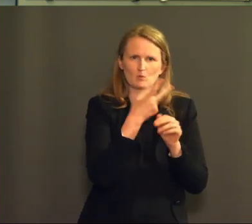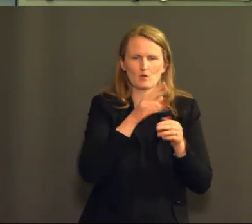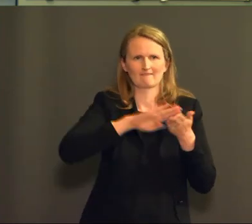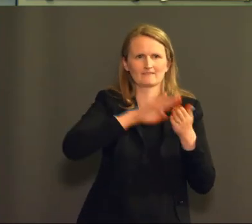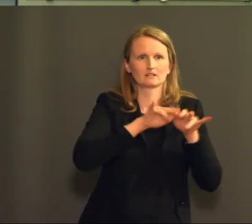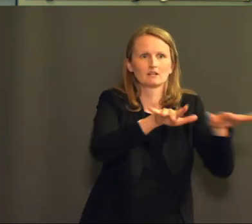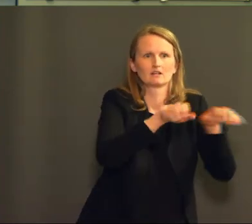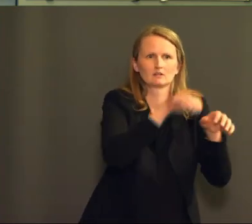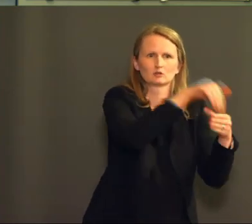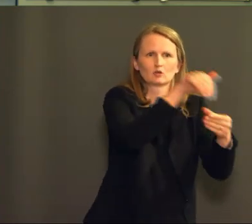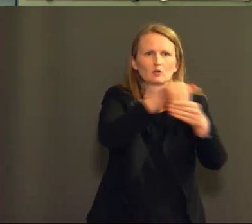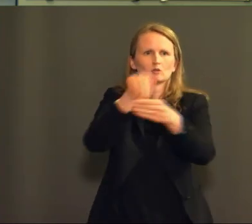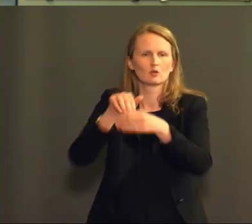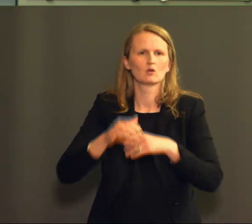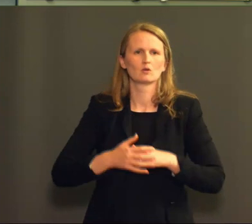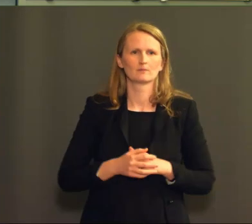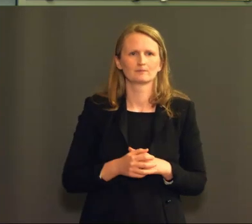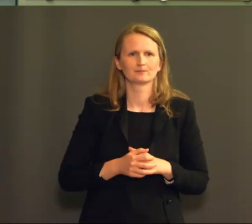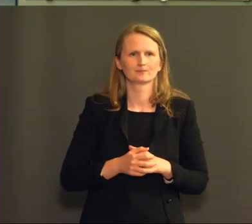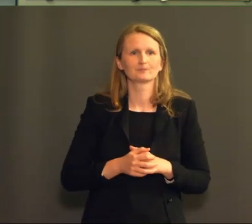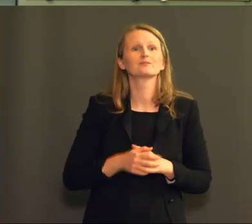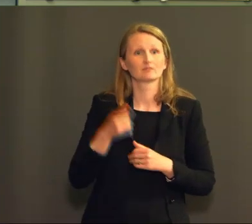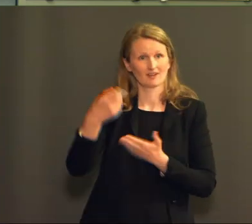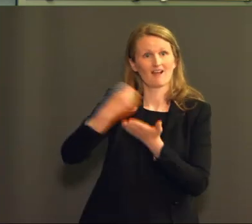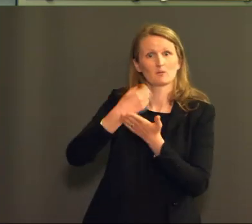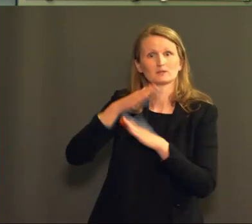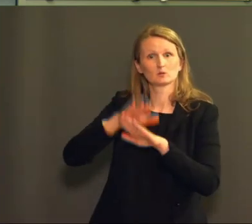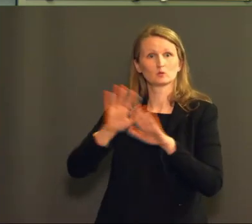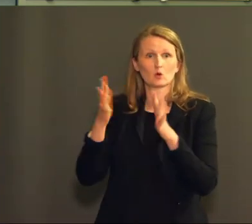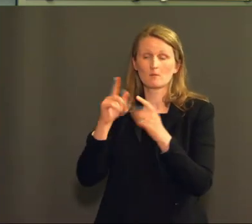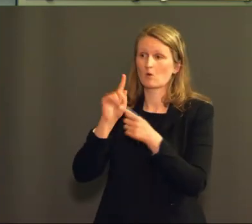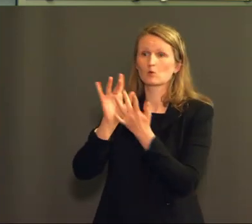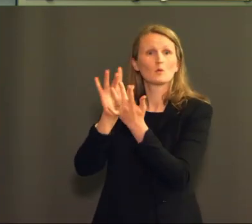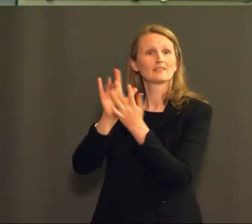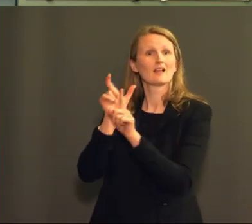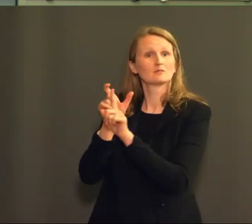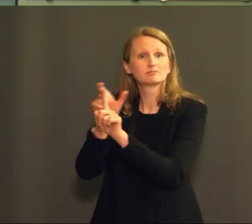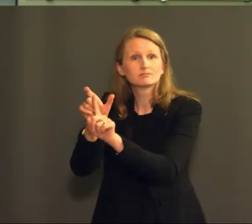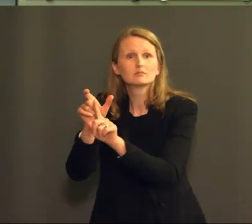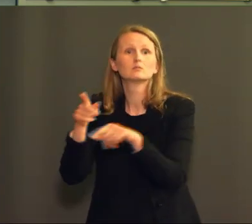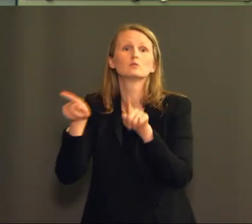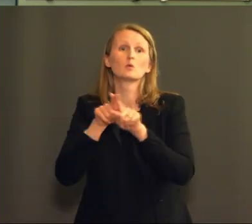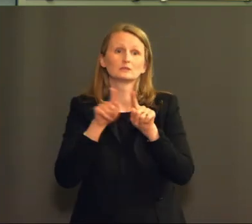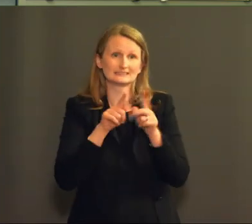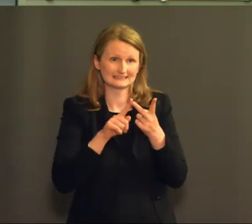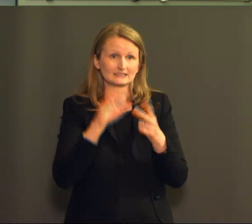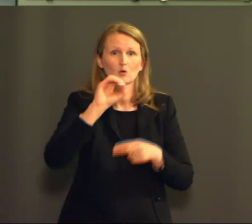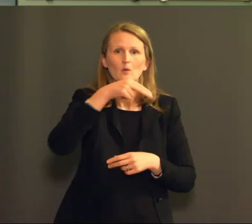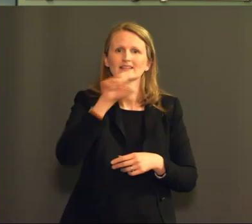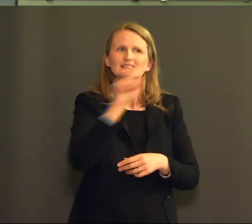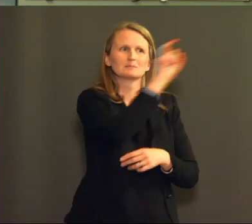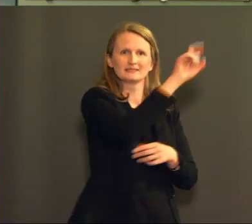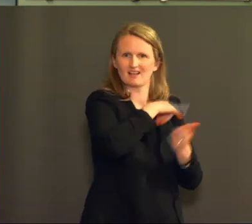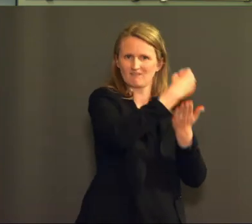les données ONSS qui permettent de cibler les cas positifs détectés dans une même entreprise ont été